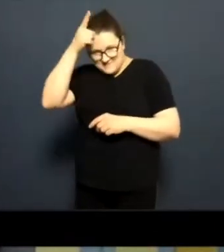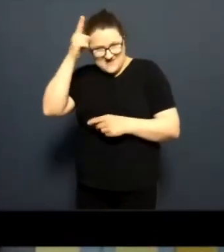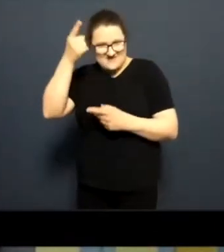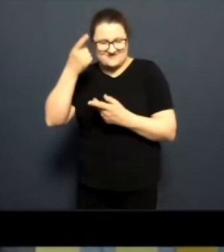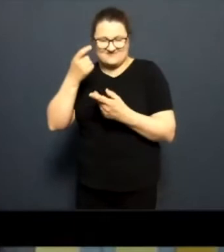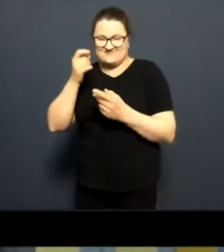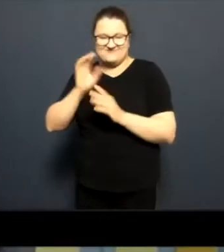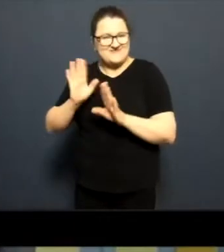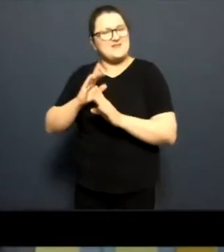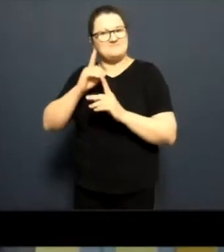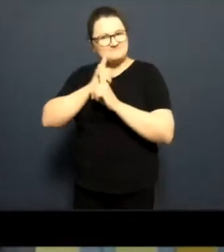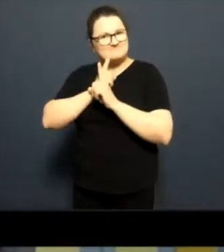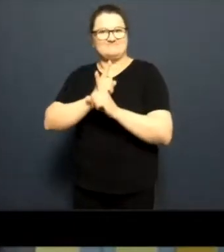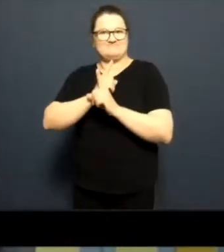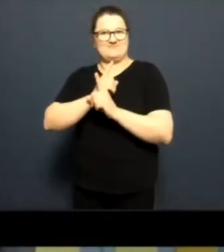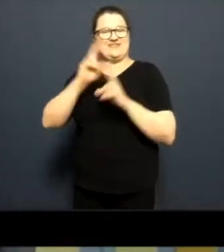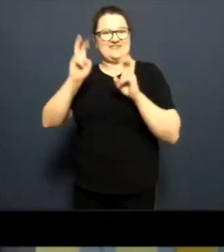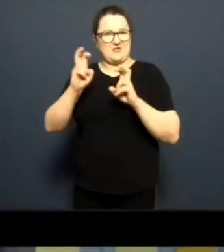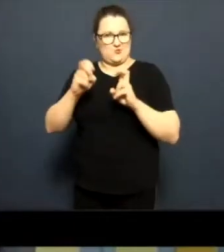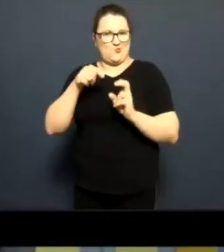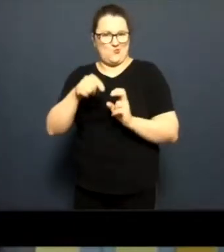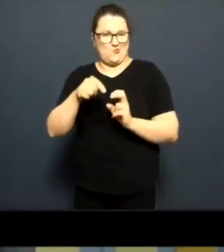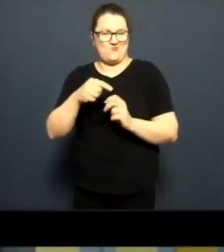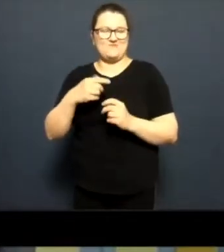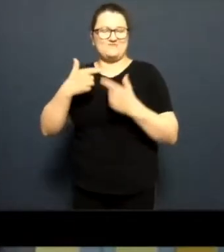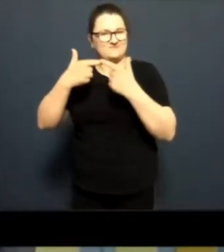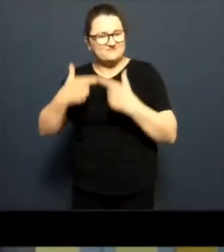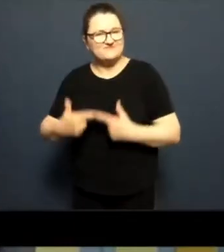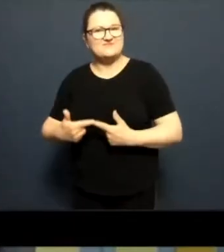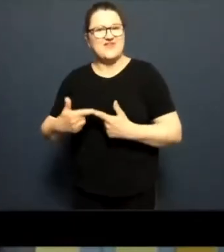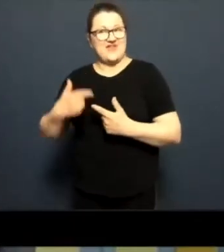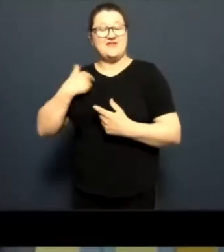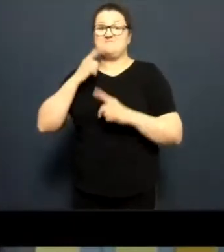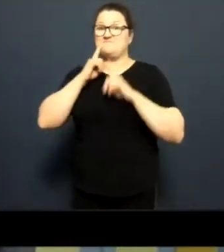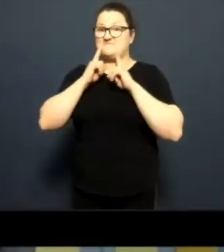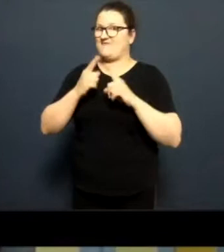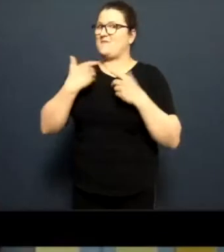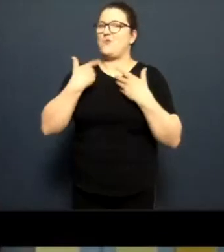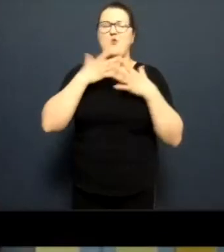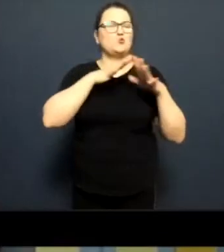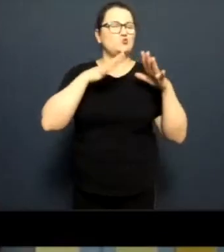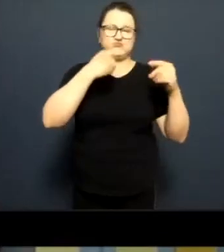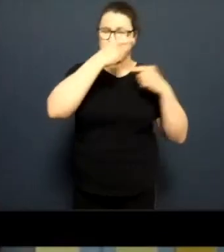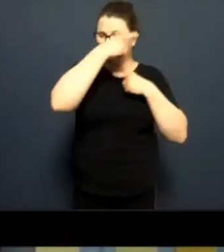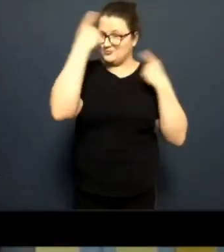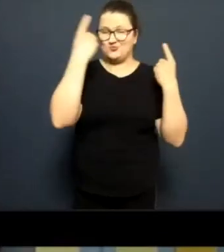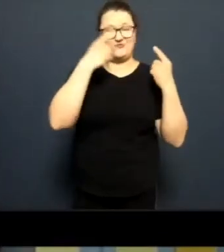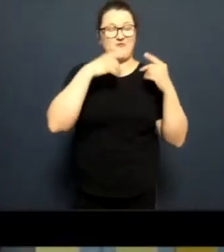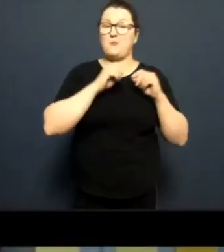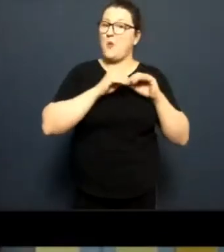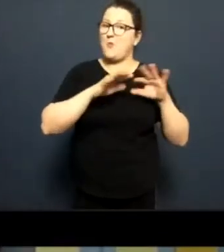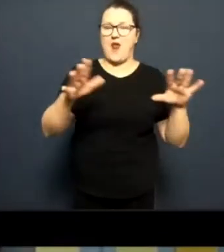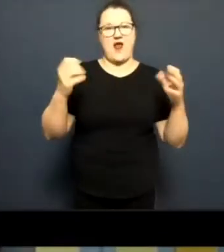tytuł akurat tego utworu. I wierzcie mi Państwo, że było ich mnóstwo, były one bardzo popularne.